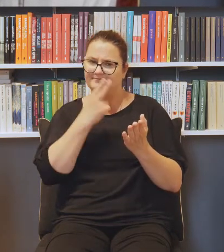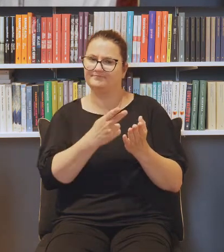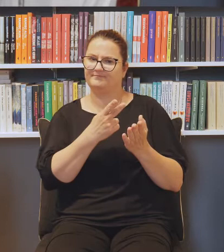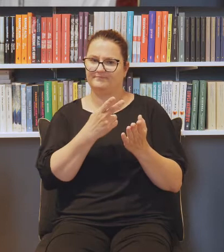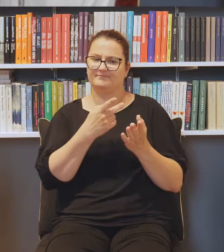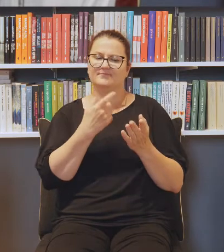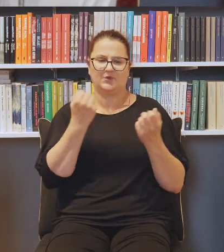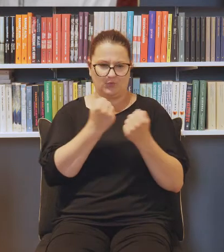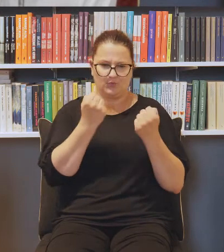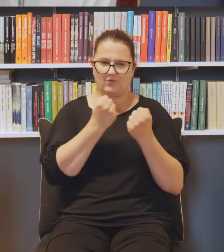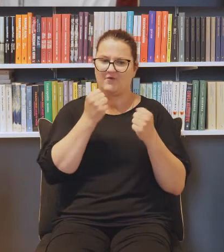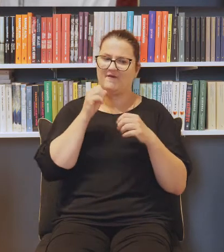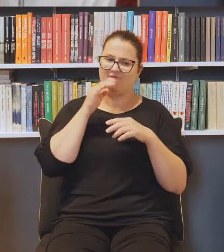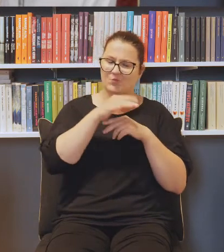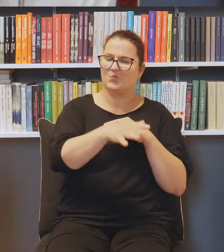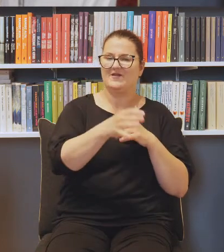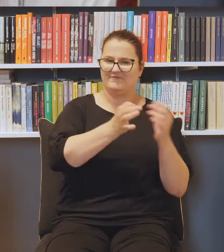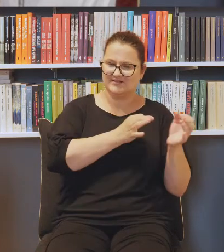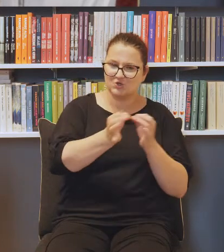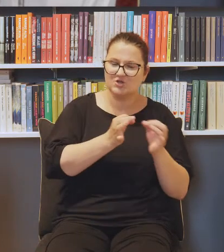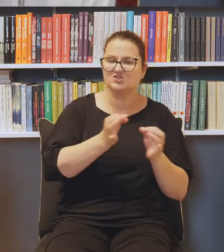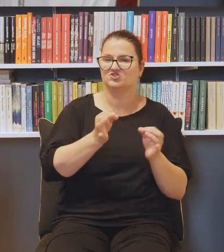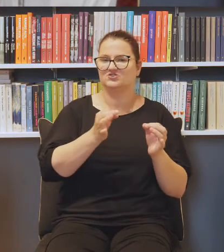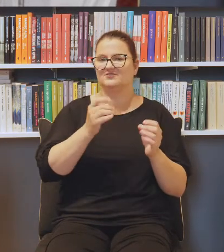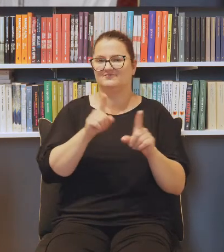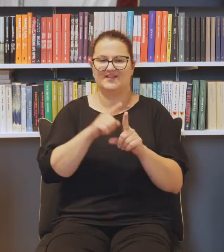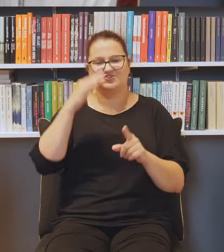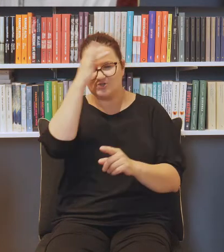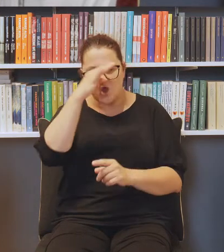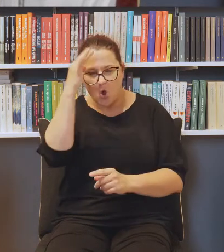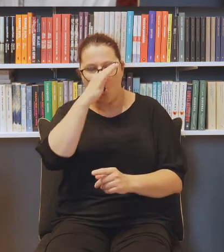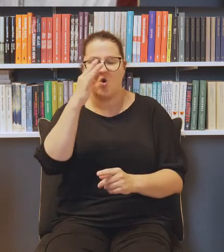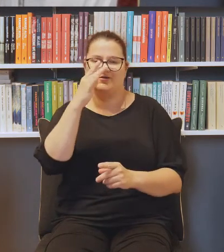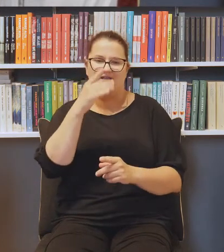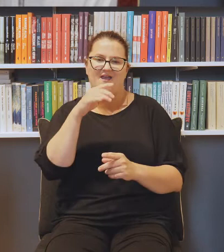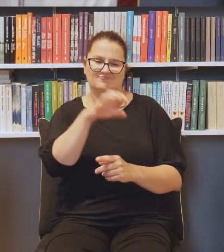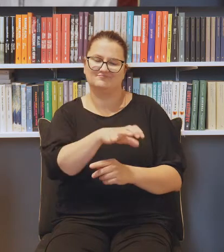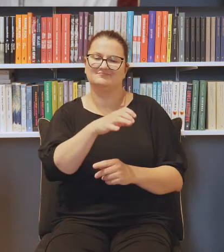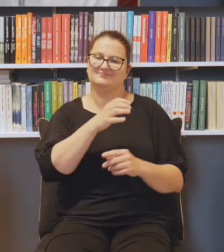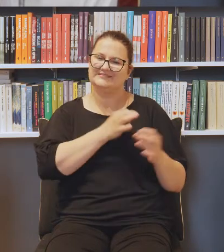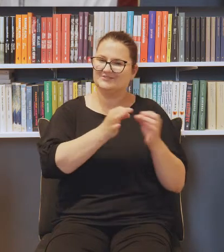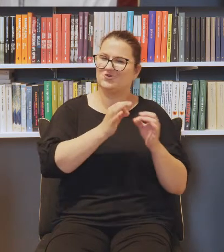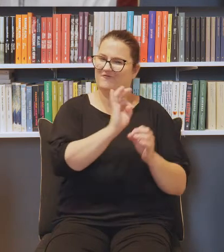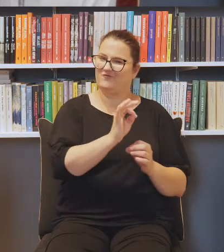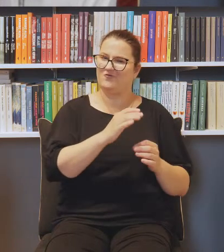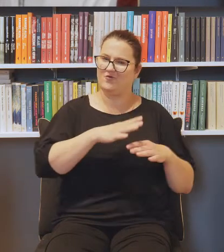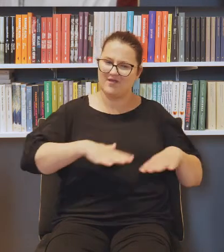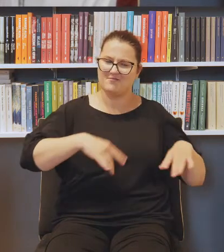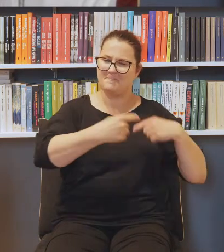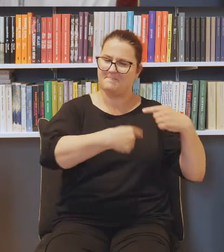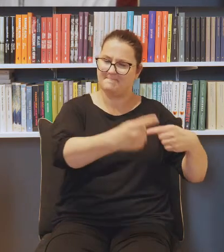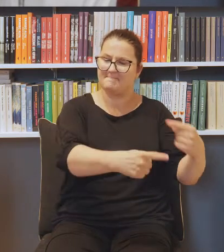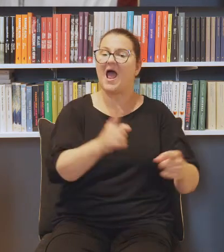zdeterminowane historycznie i jakby masz całe takie zaplecze teoretyczne związane z historią ludową, ale z drugiej strony w tym